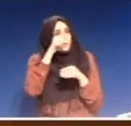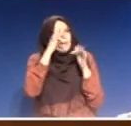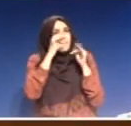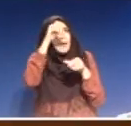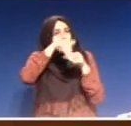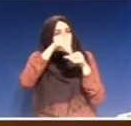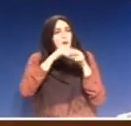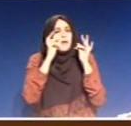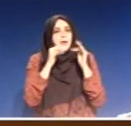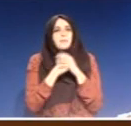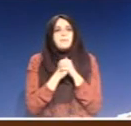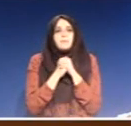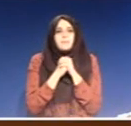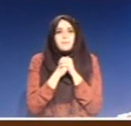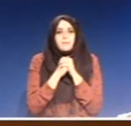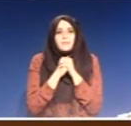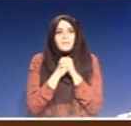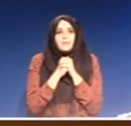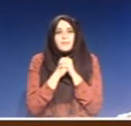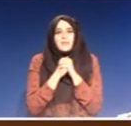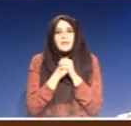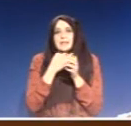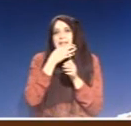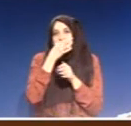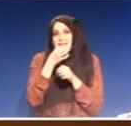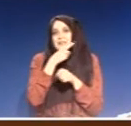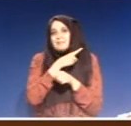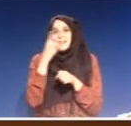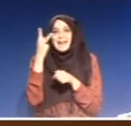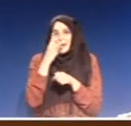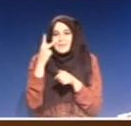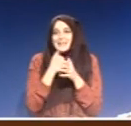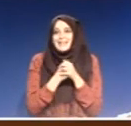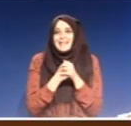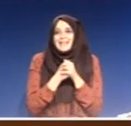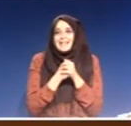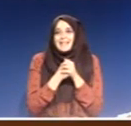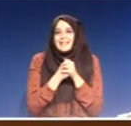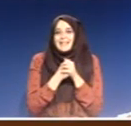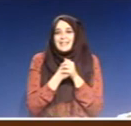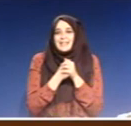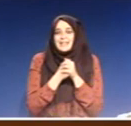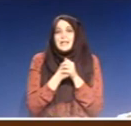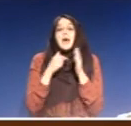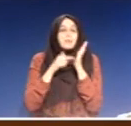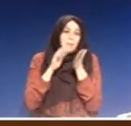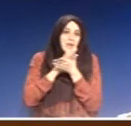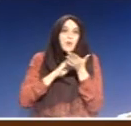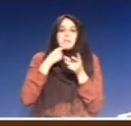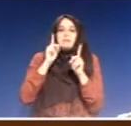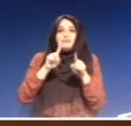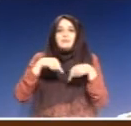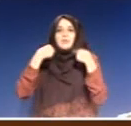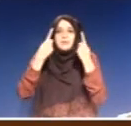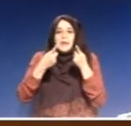تعينت اطراف التريبينو لا كوروسي، ولكن الحق للميدان ماشي كما